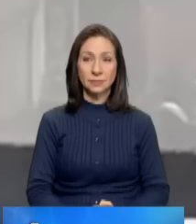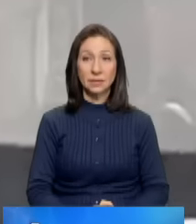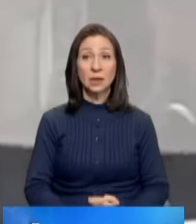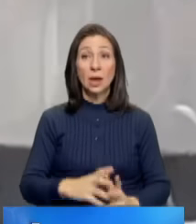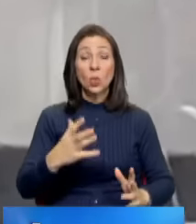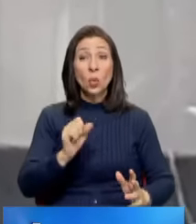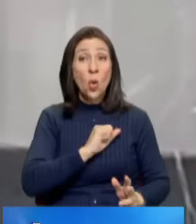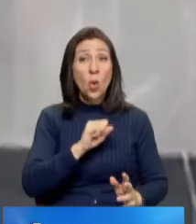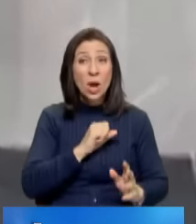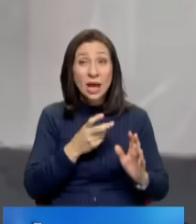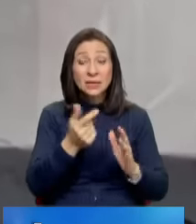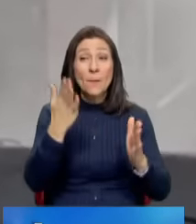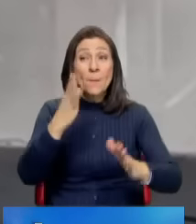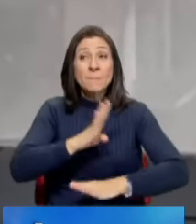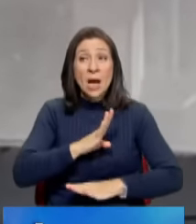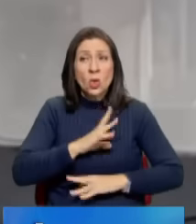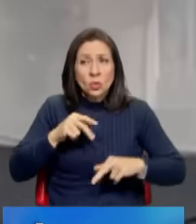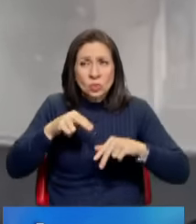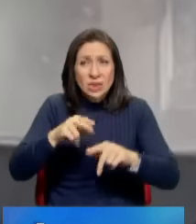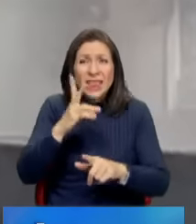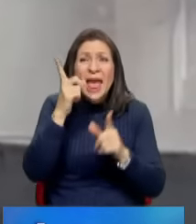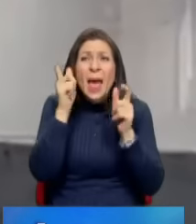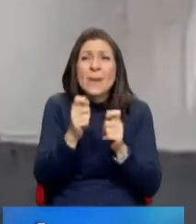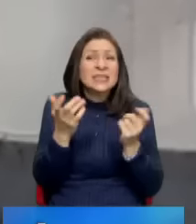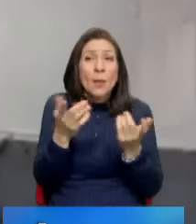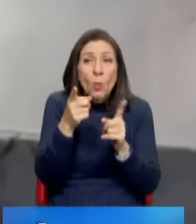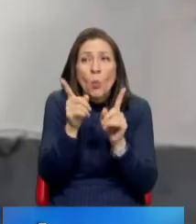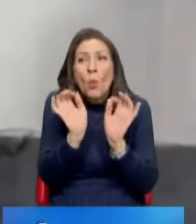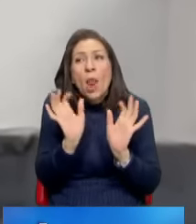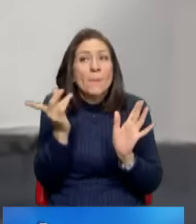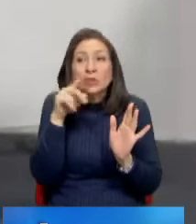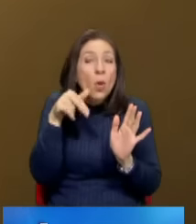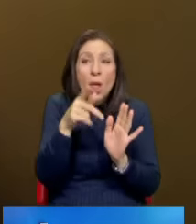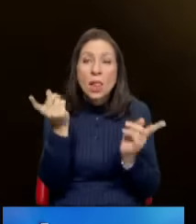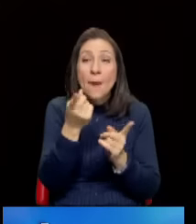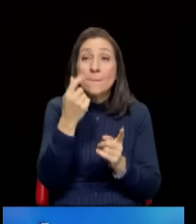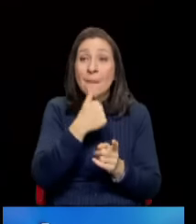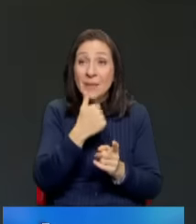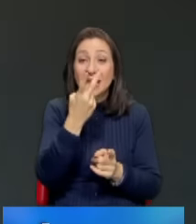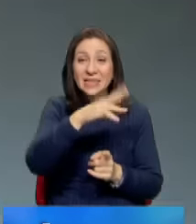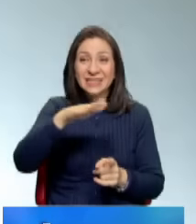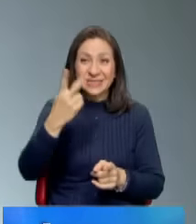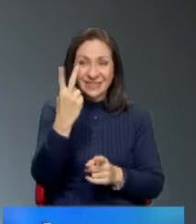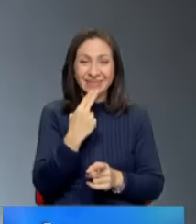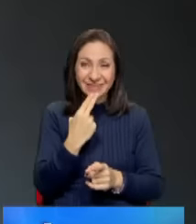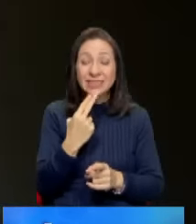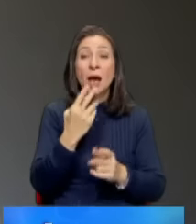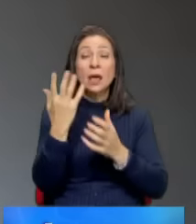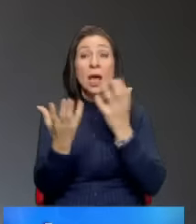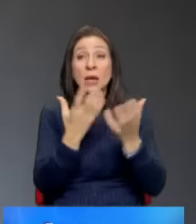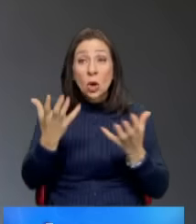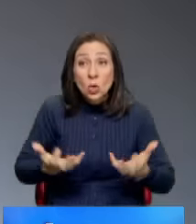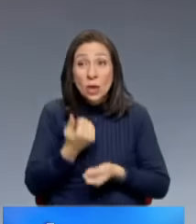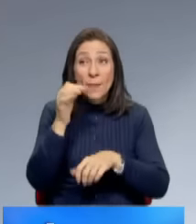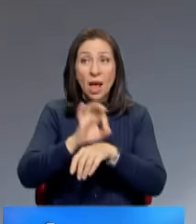Can havliyle kaçıp balkona sığındılar. Tek yapabilecekleri buydu çünkü. Baba ile iki küçük kızının alevlerin arasından